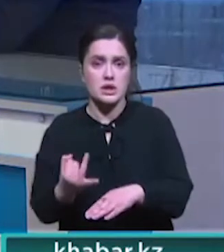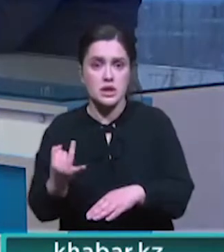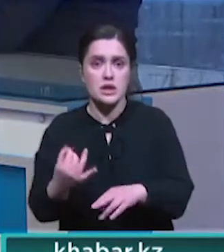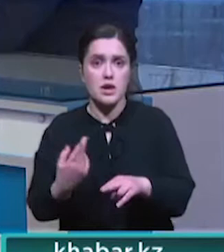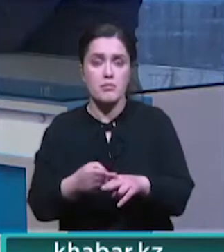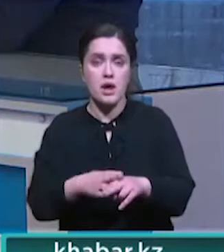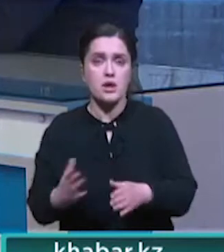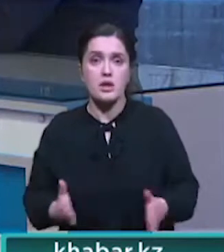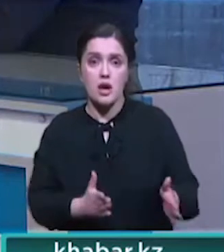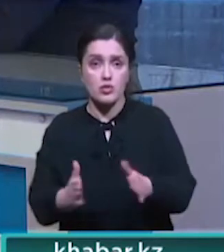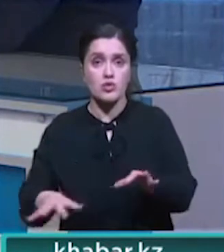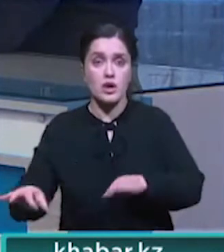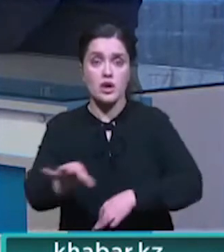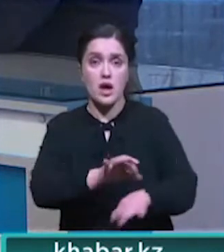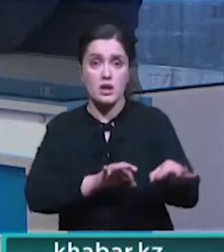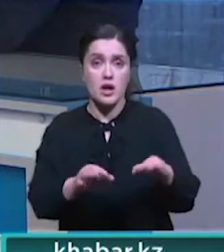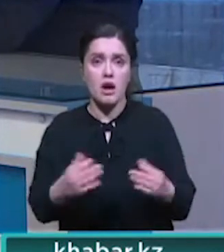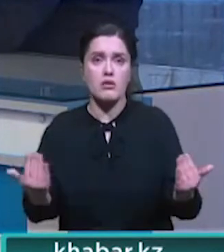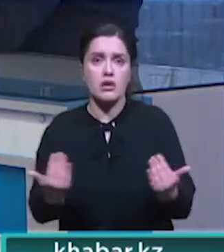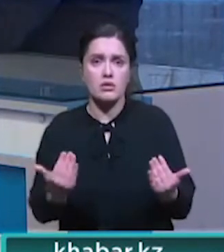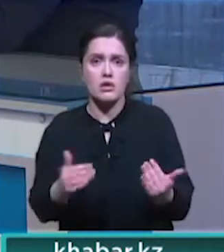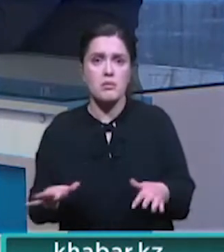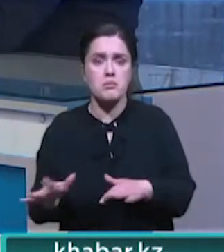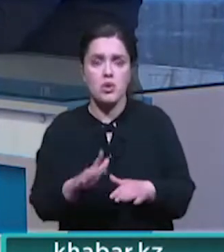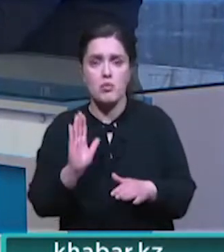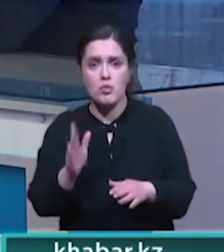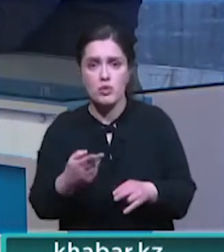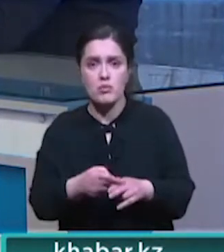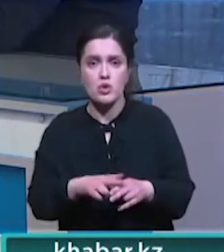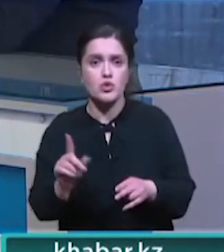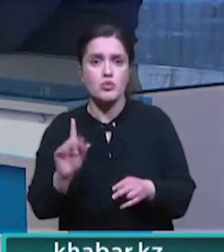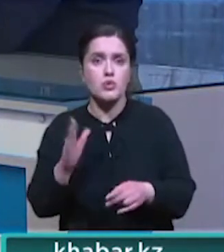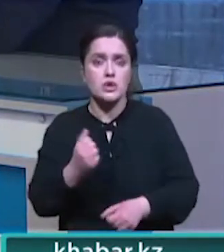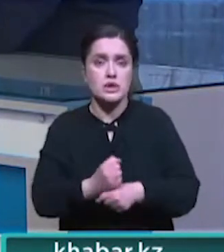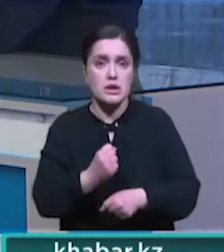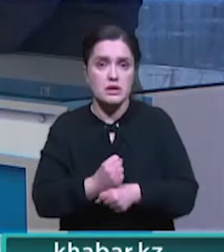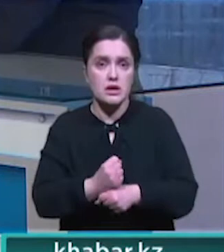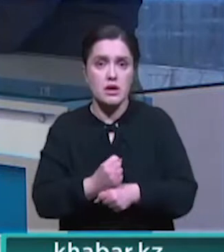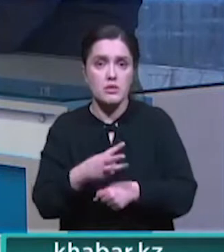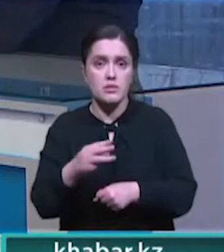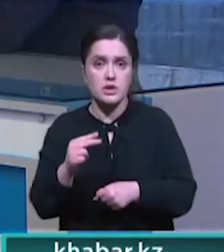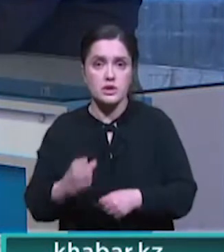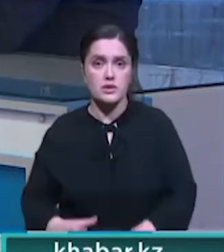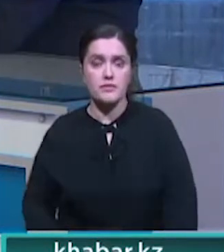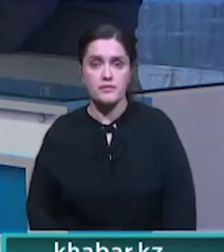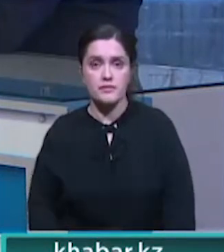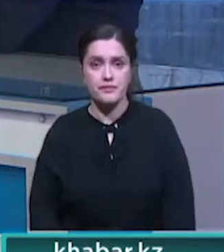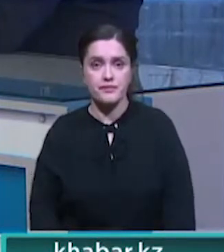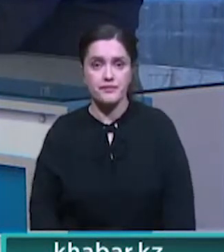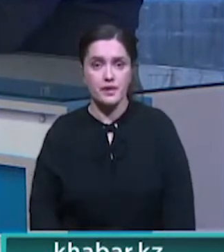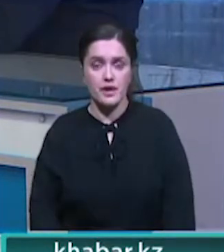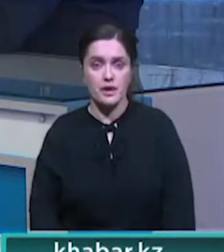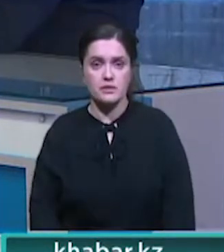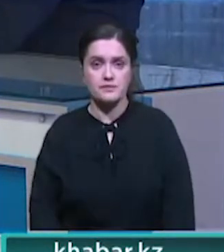презентовали дорожную карту, да? Какие там меры будут в рамках этой карты? Что будет сделано именно МЧС? Скажите подробнее.